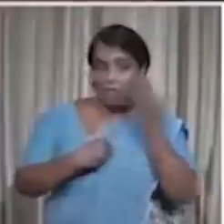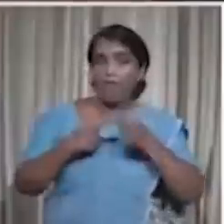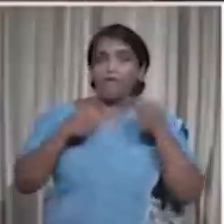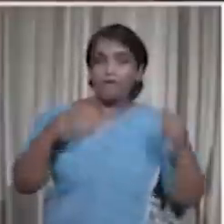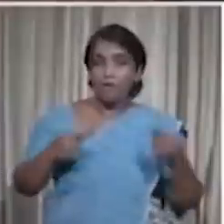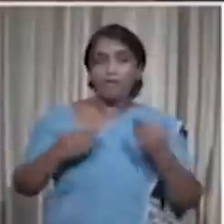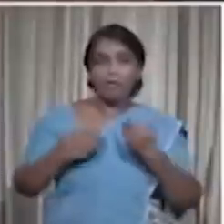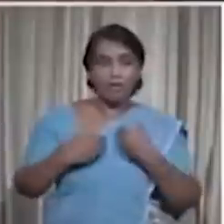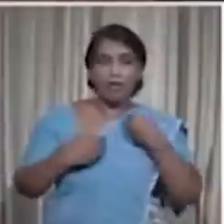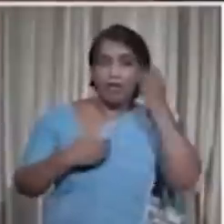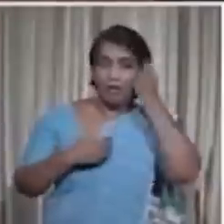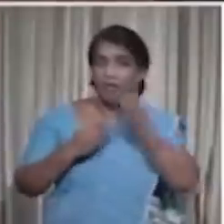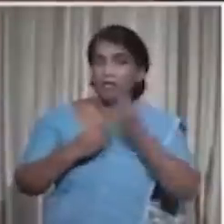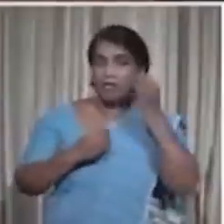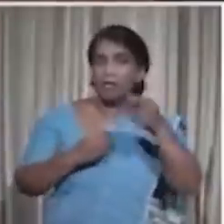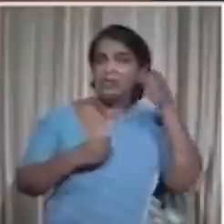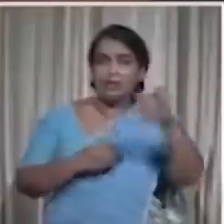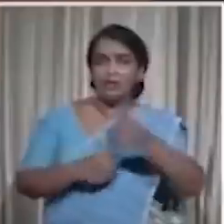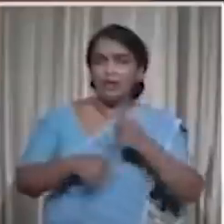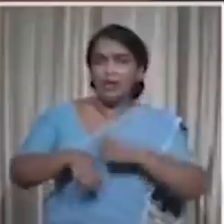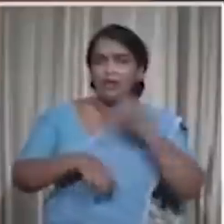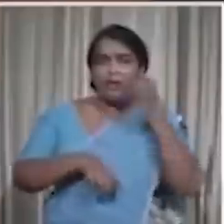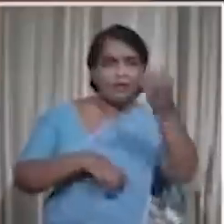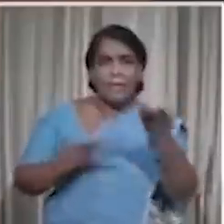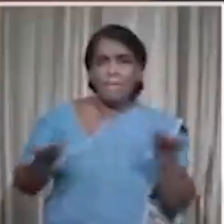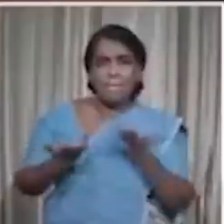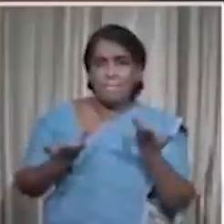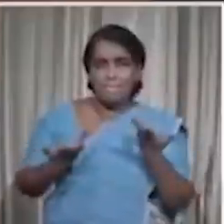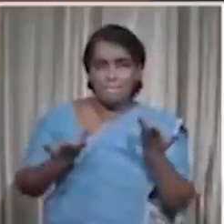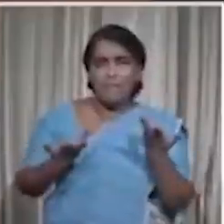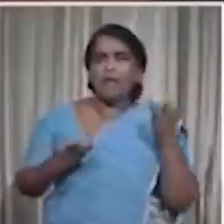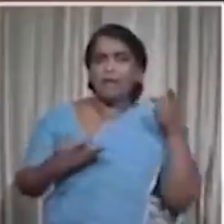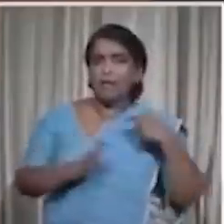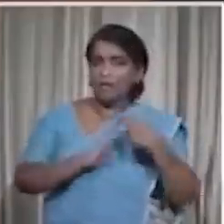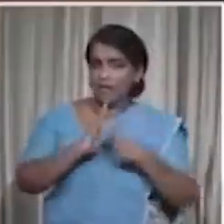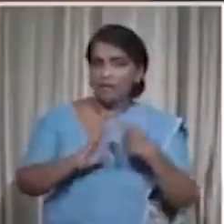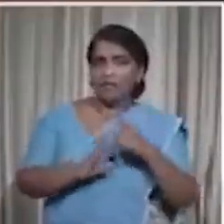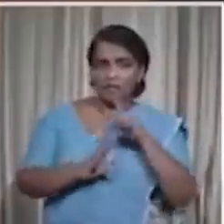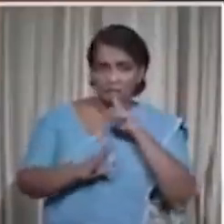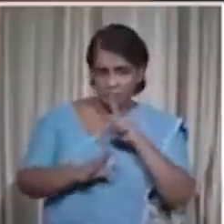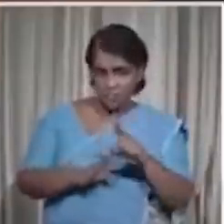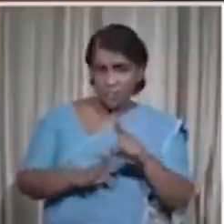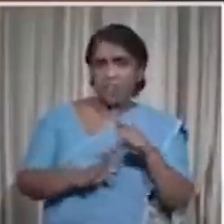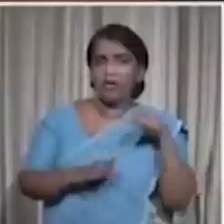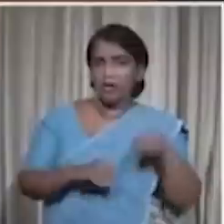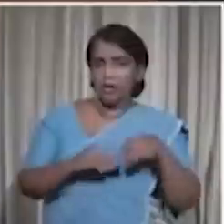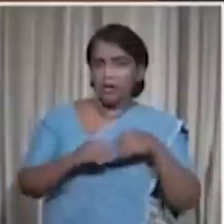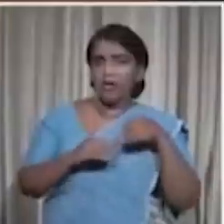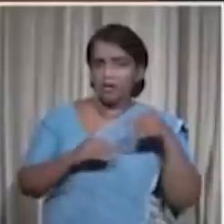போது இடமளிக்க முடியாமல் தயவு செய்து இந்த நாட்டிற்கு நான் சொல்லிக் கொள்ள வருகின்ற விடயம் இன்று